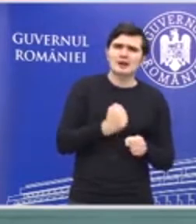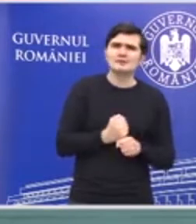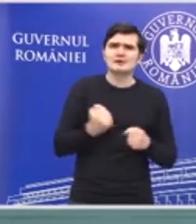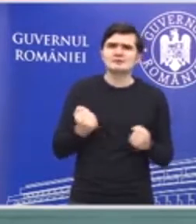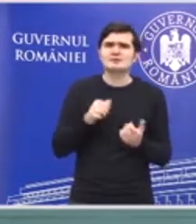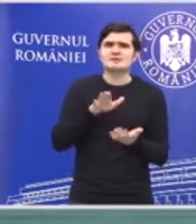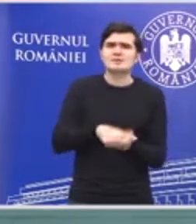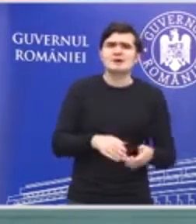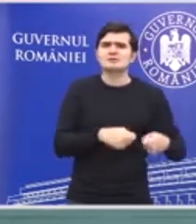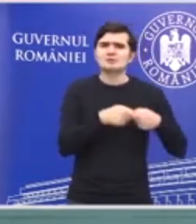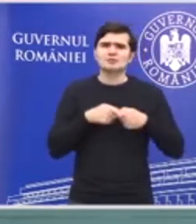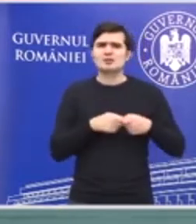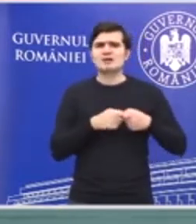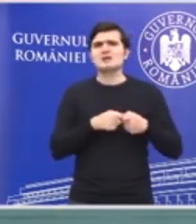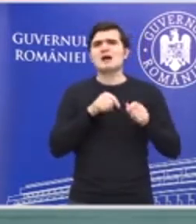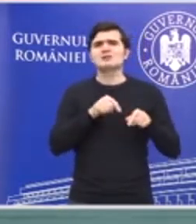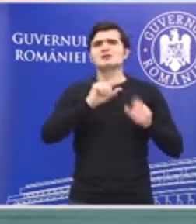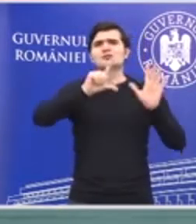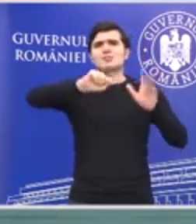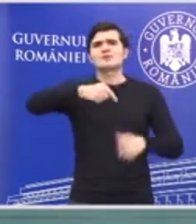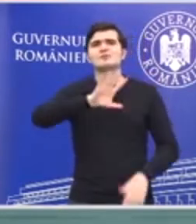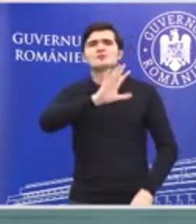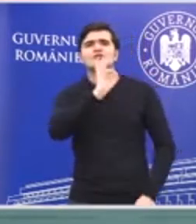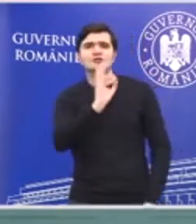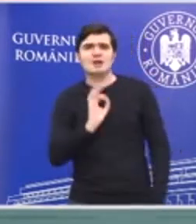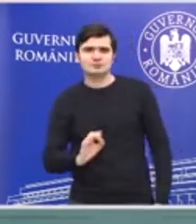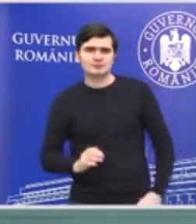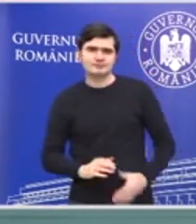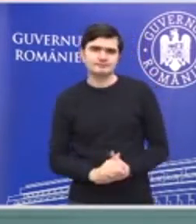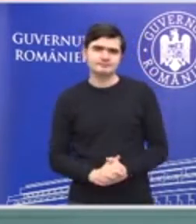circa 7,5%.